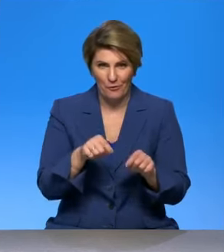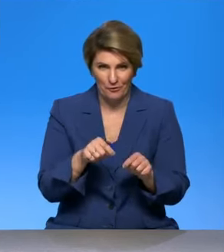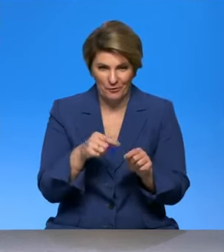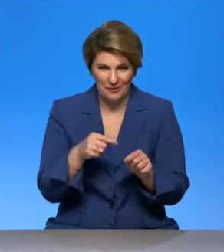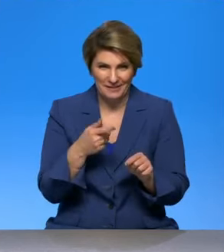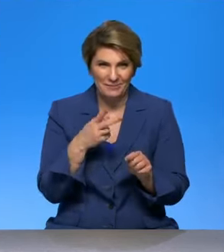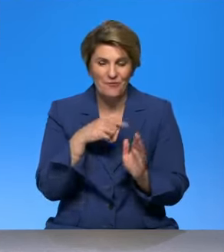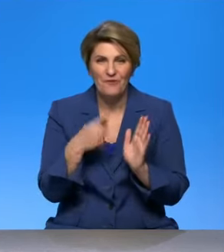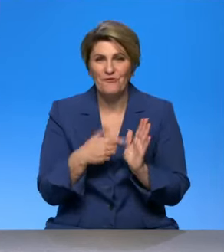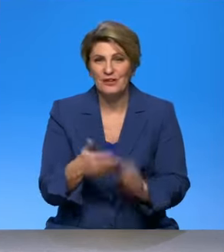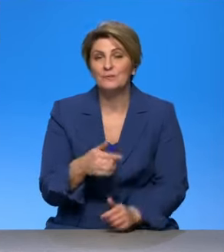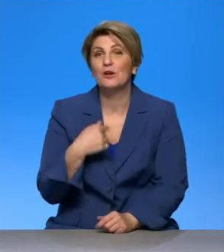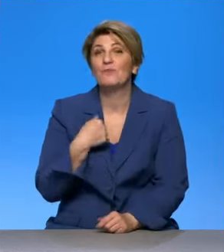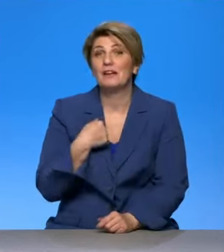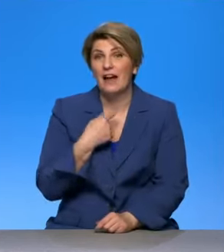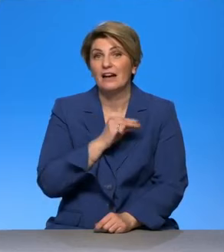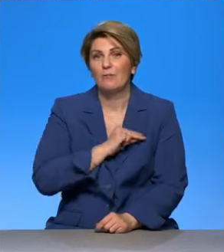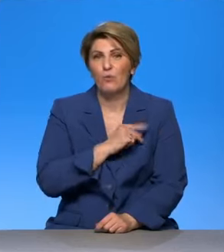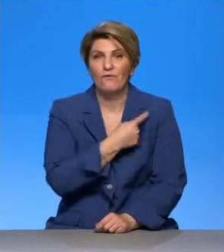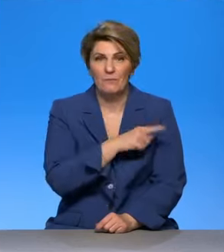Моя пенсия 20 500 рублей.